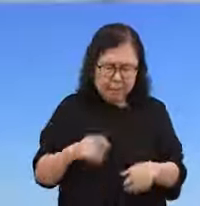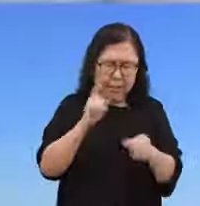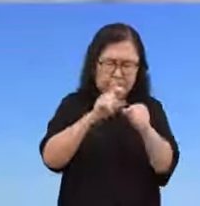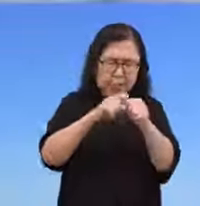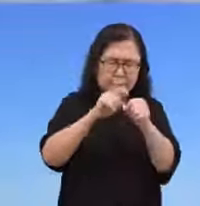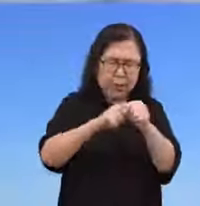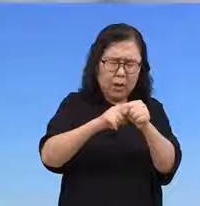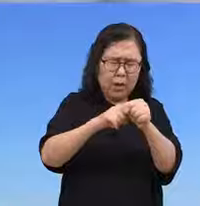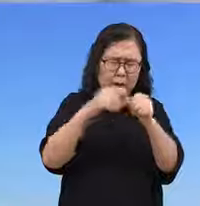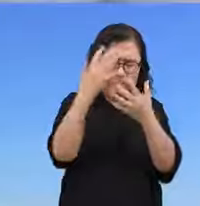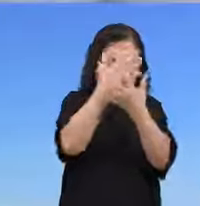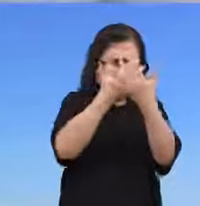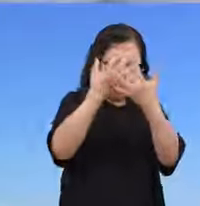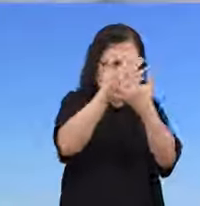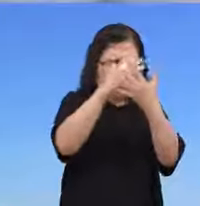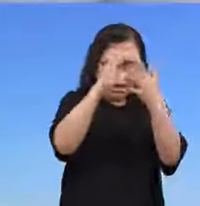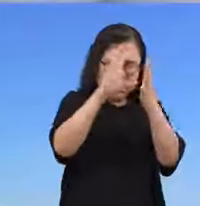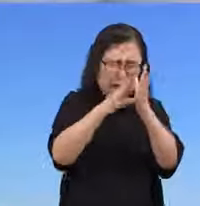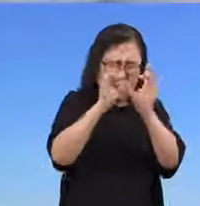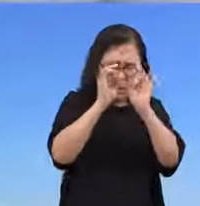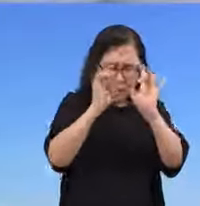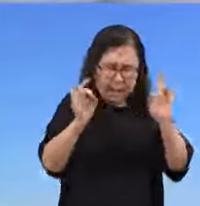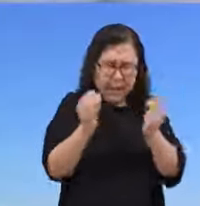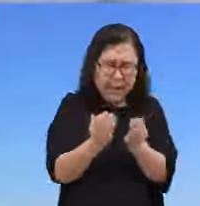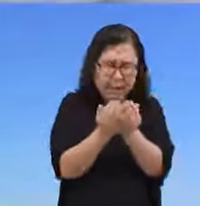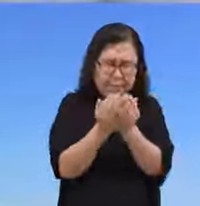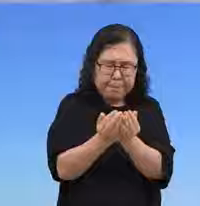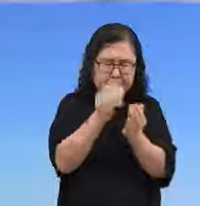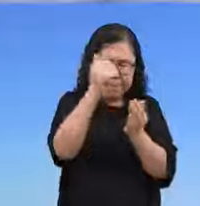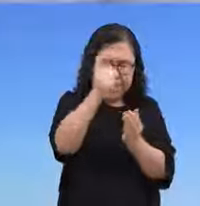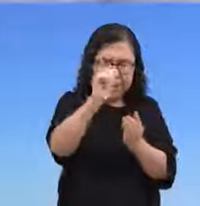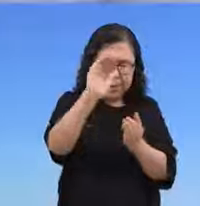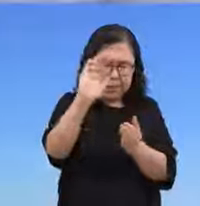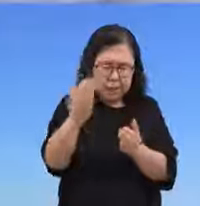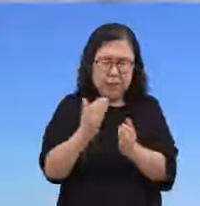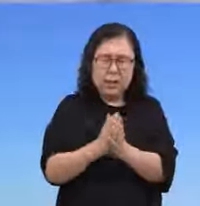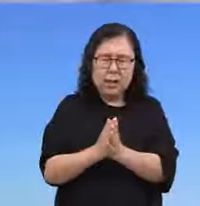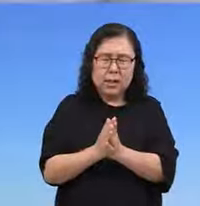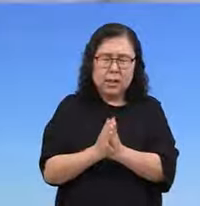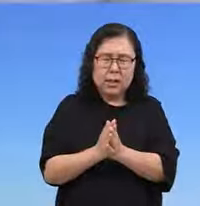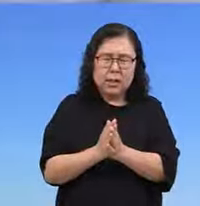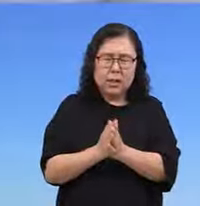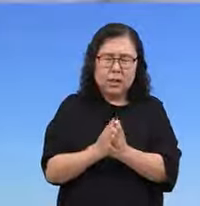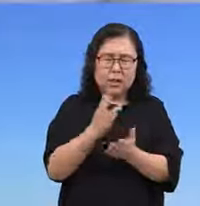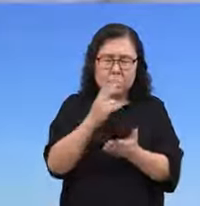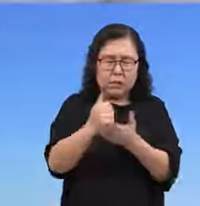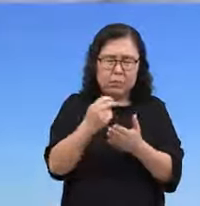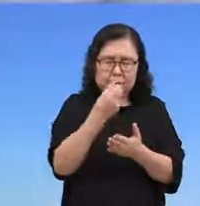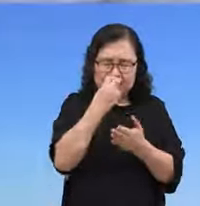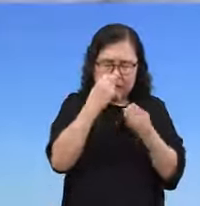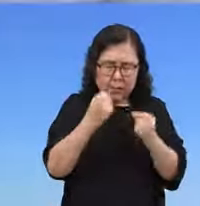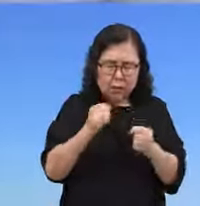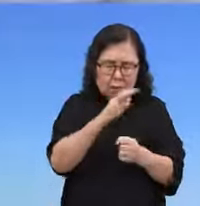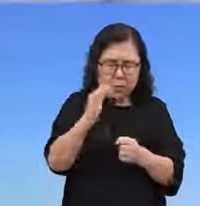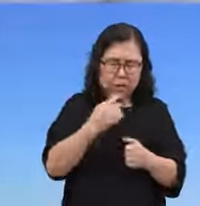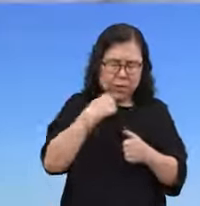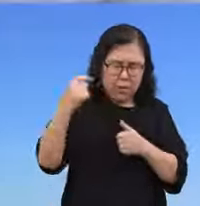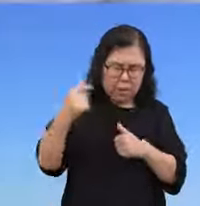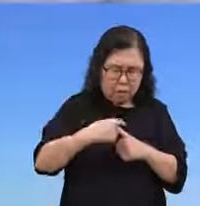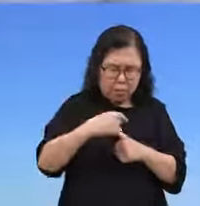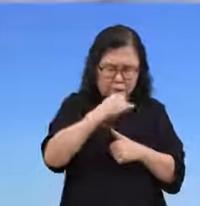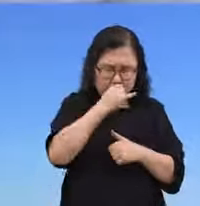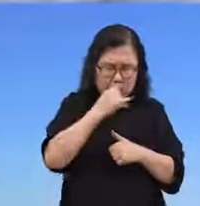표대가 보이지 않을 때마다 늘 오늘도 함장 되시는 주님이 살아계시고 우리에게 명령하고 계신다는 사실을